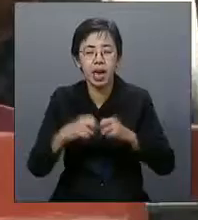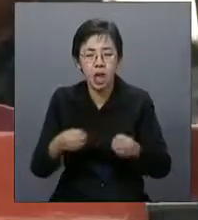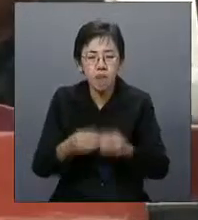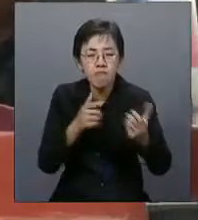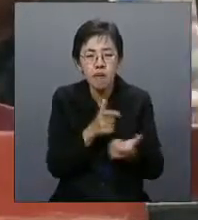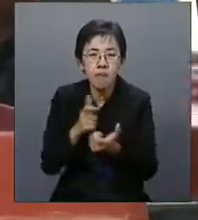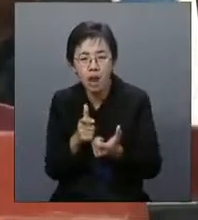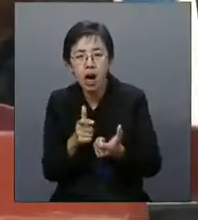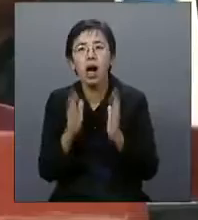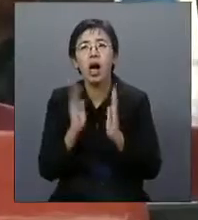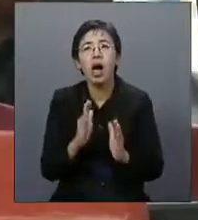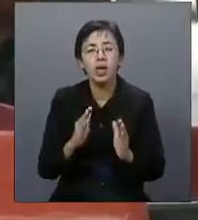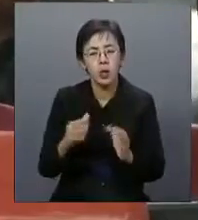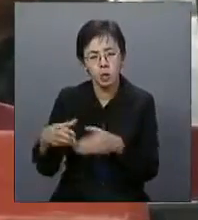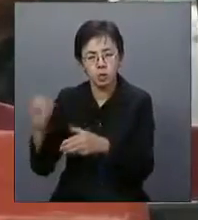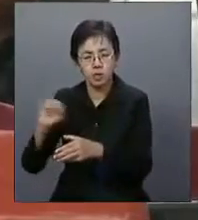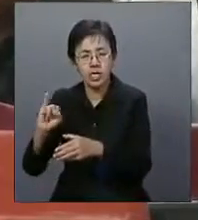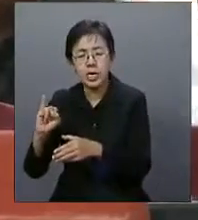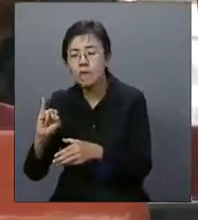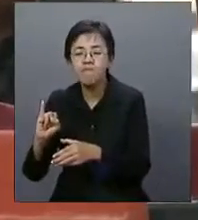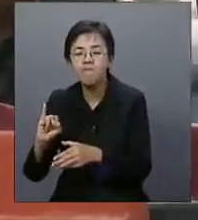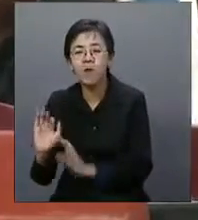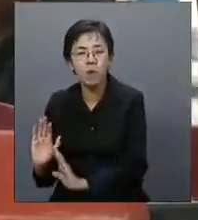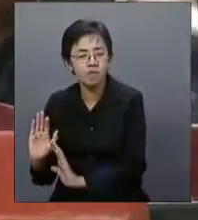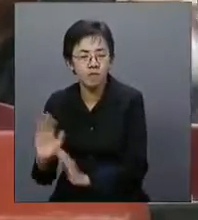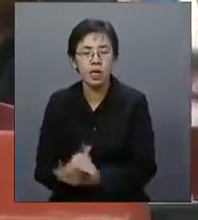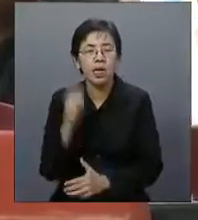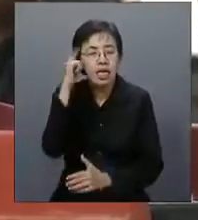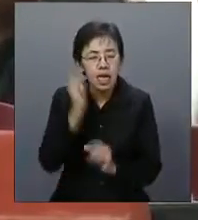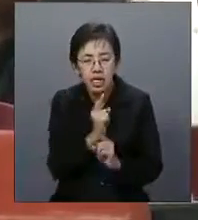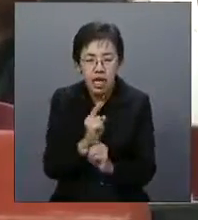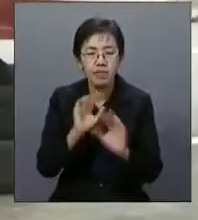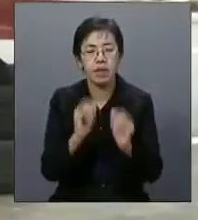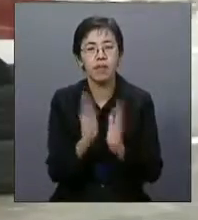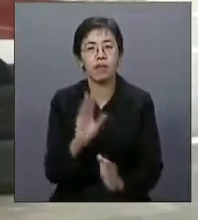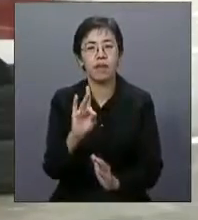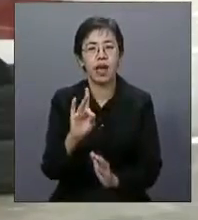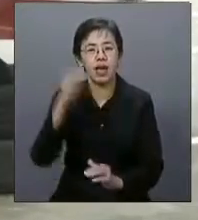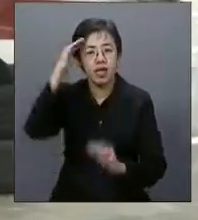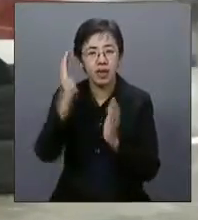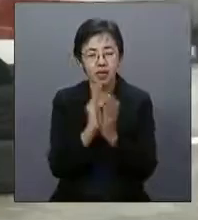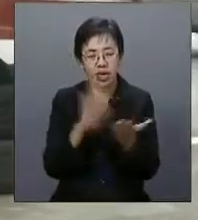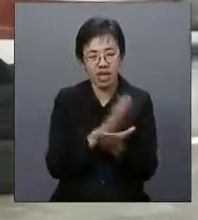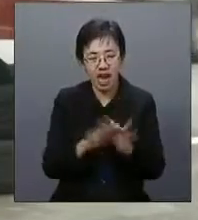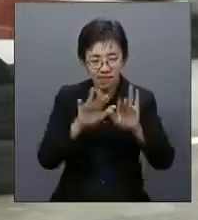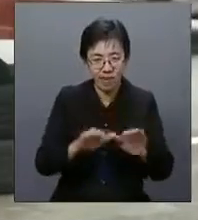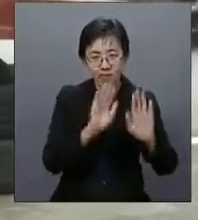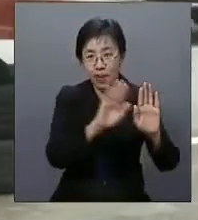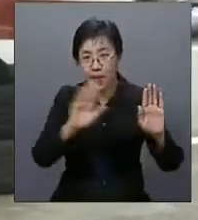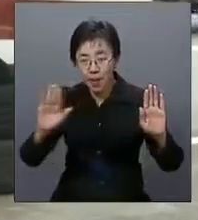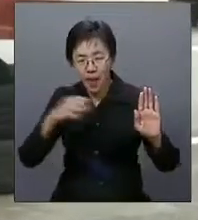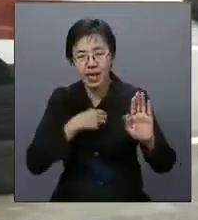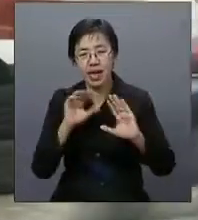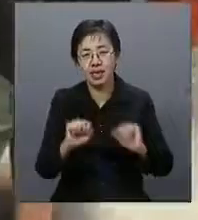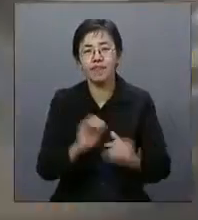เสรีในการเคลื่อนไหวของกลุ่มแนวร่วมพร้อมเร่งติดตามผู้ก่อเหตุอีก8คนที่เจ้าหน้าที่ได้ออกหมายจับหลังก่อเหตุลอบวางระเบิดห้างสร